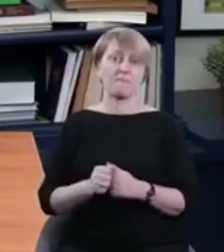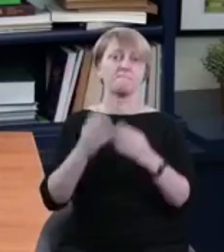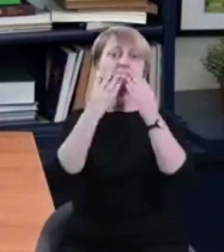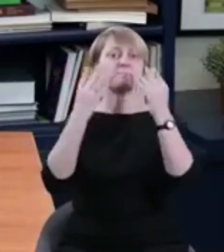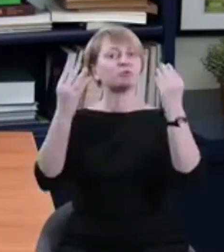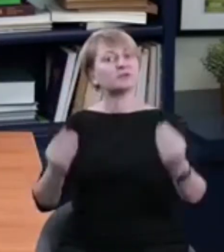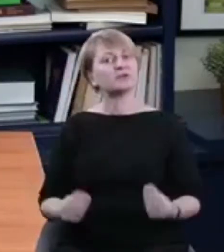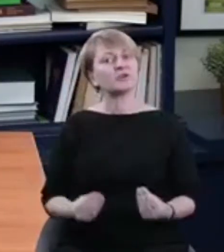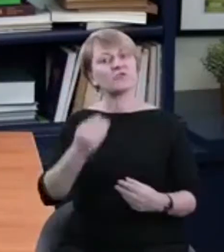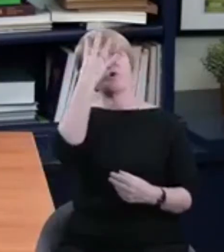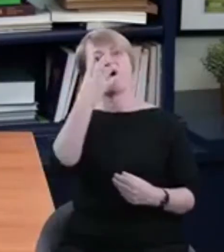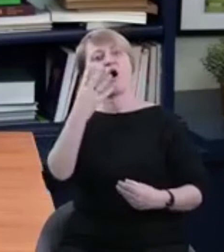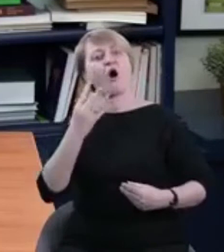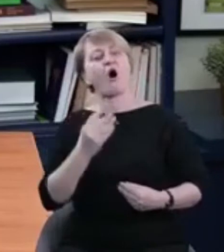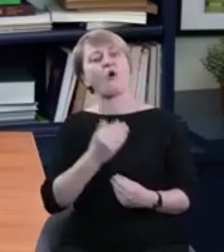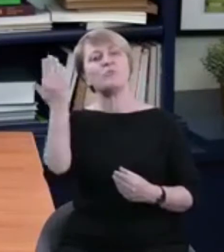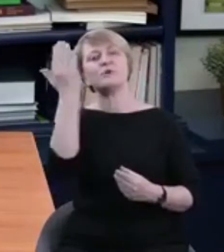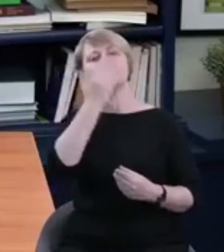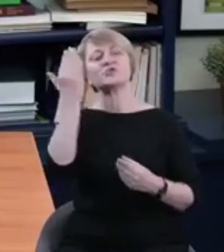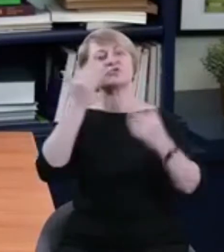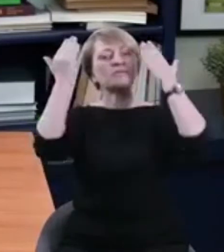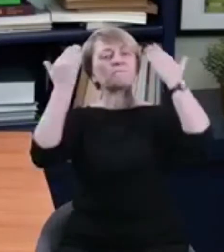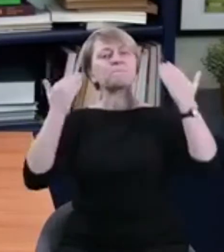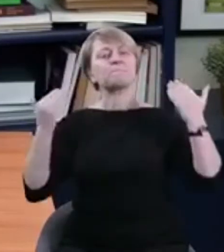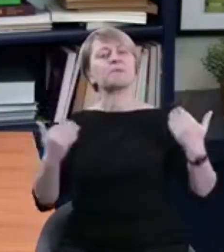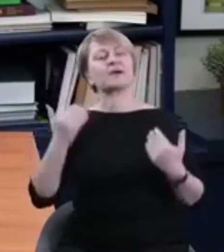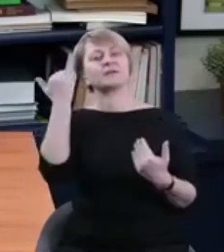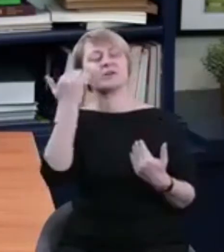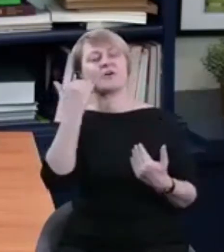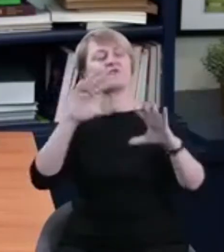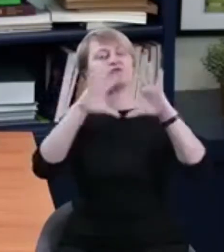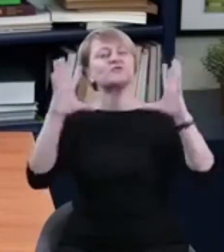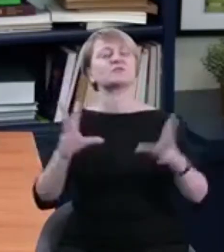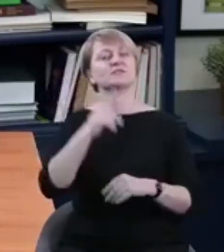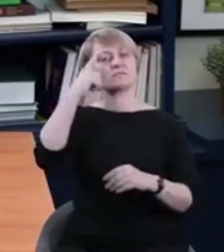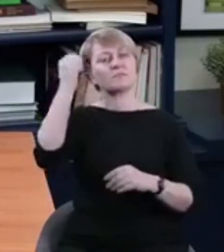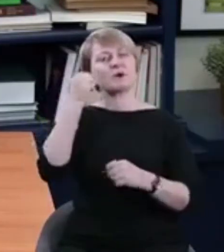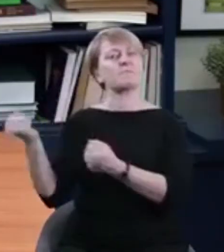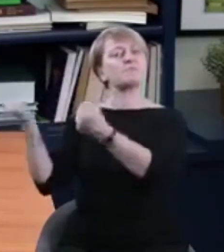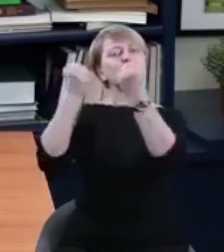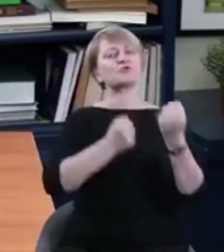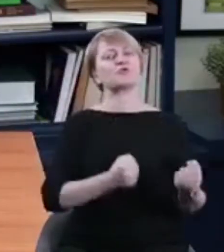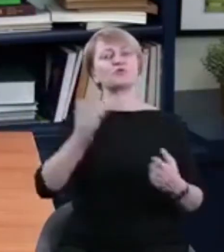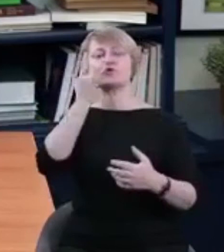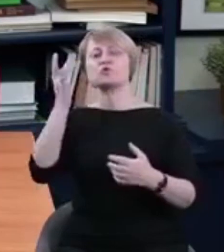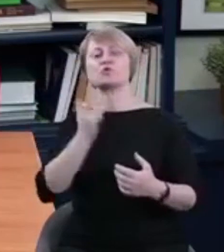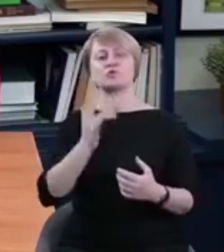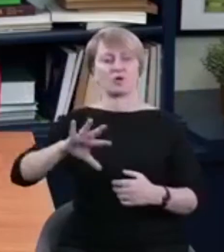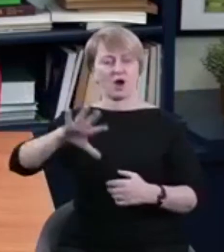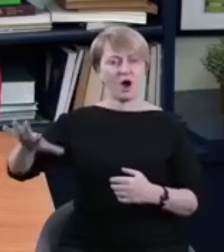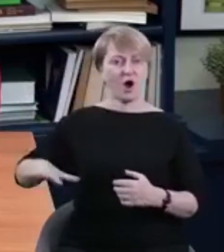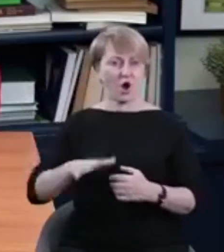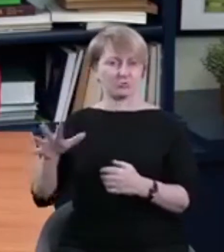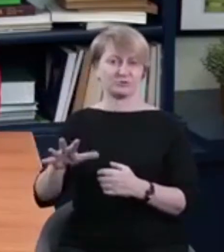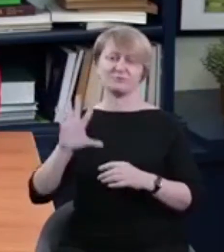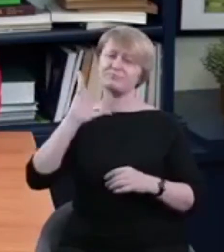maryi panny w czarnej madonny który które wszyscy znamy który przywiózł musi przyjść właśnie zwróci jak będzie